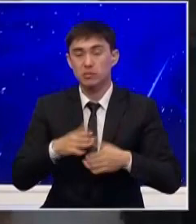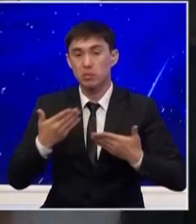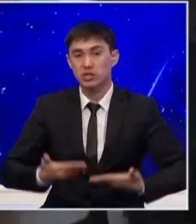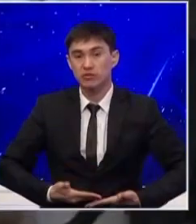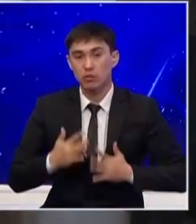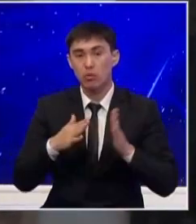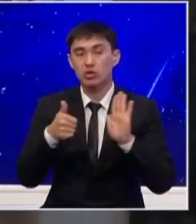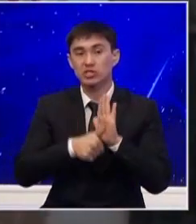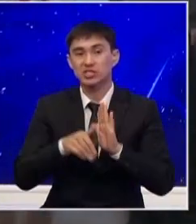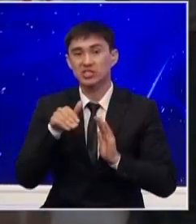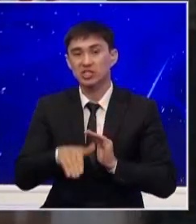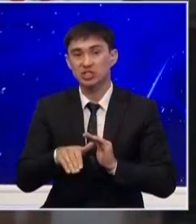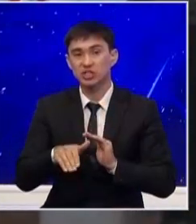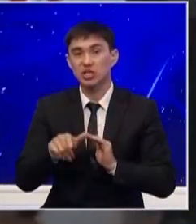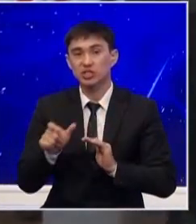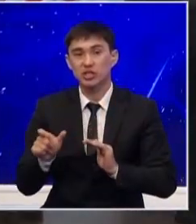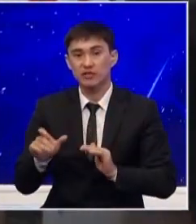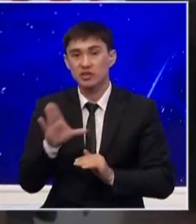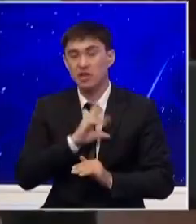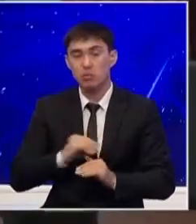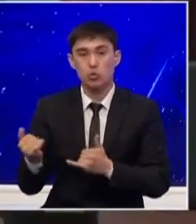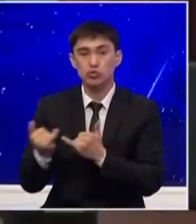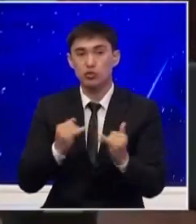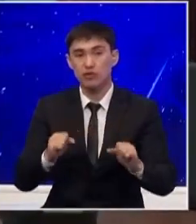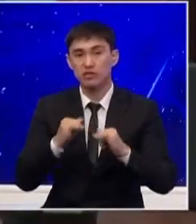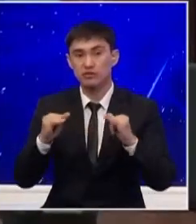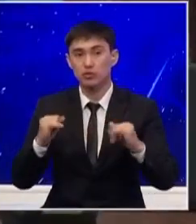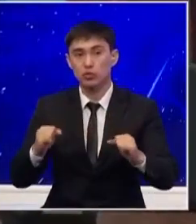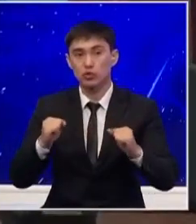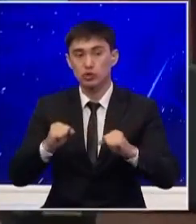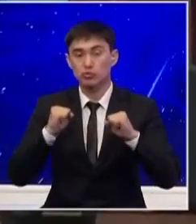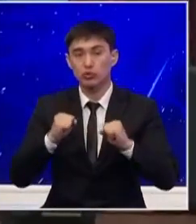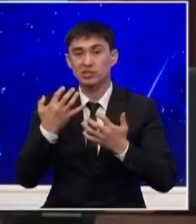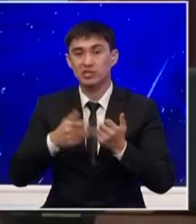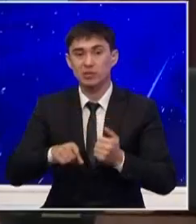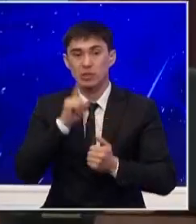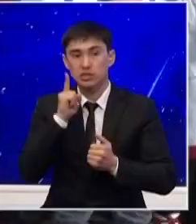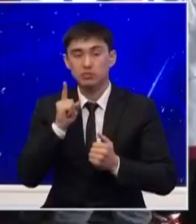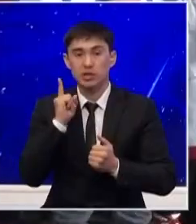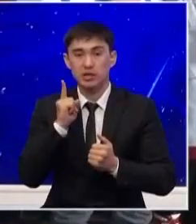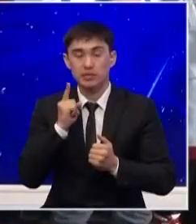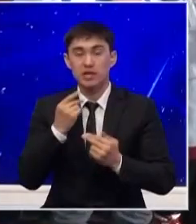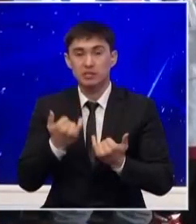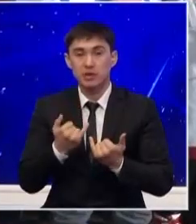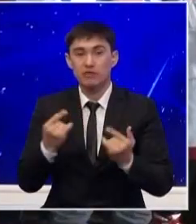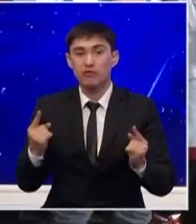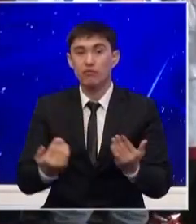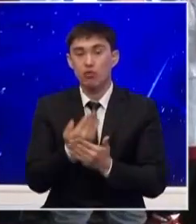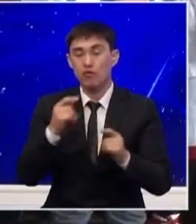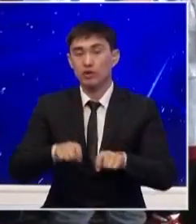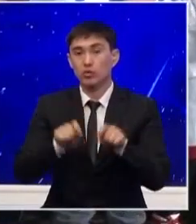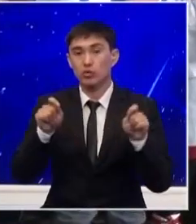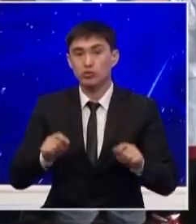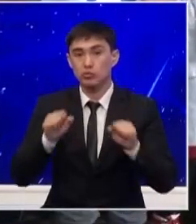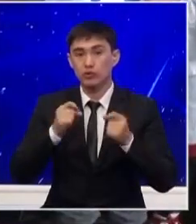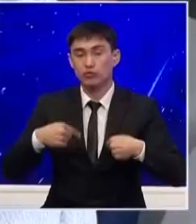проживает более 6000 человек, не было условий для развития спорта среди подрастающего поколения. Теперь здесь вновь откроют двери